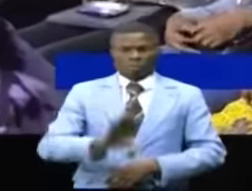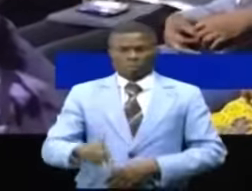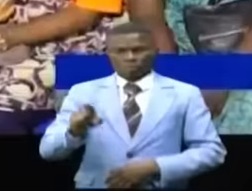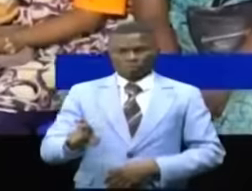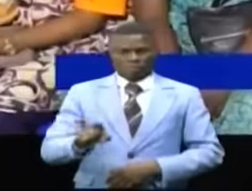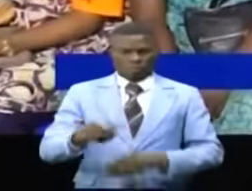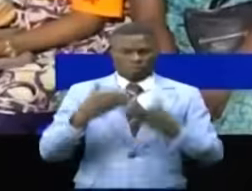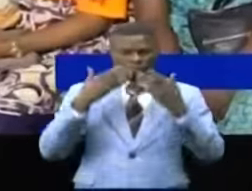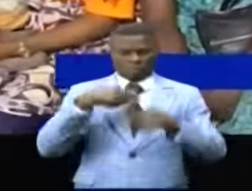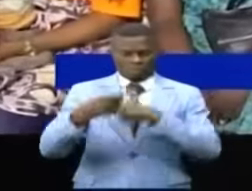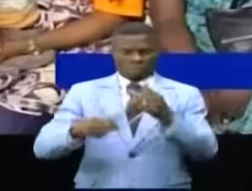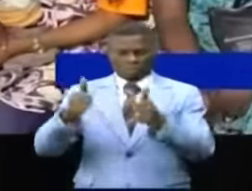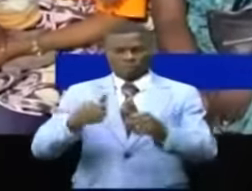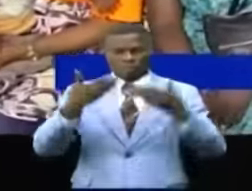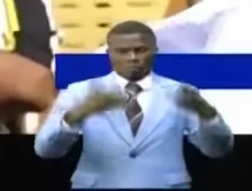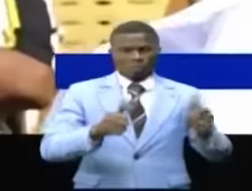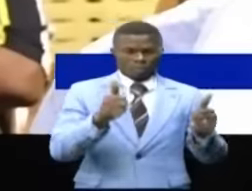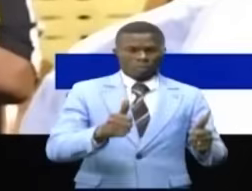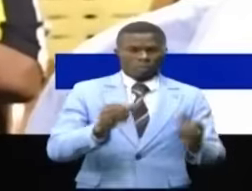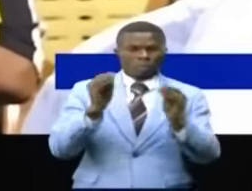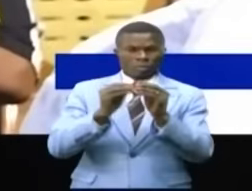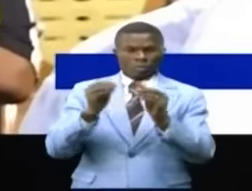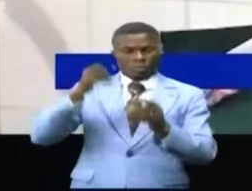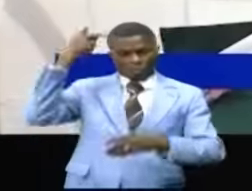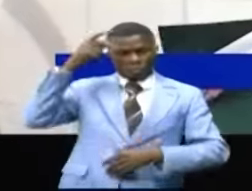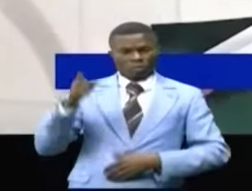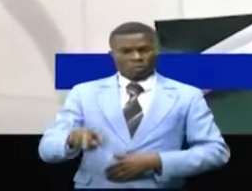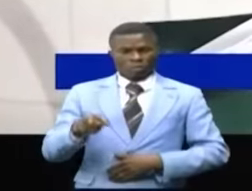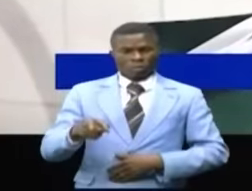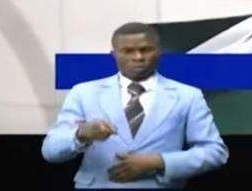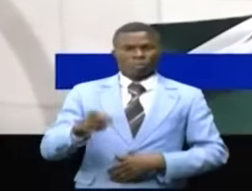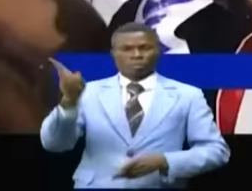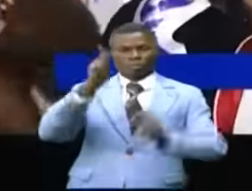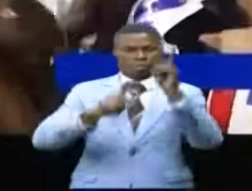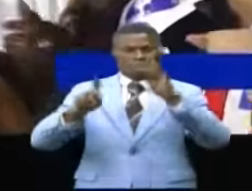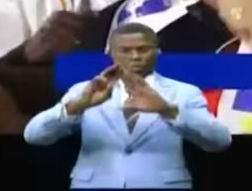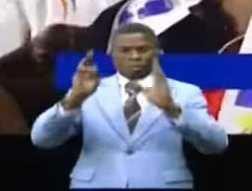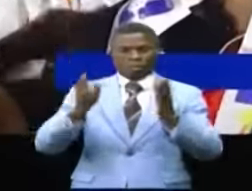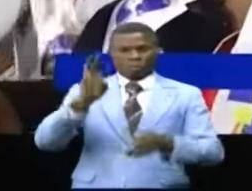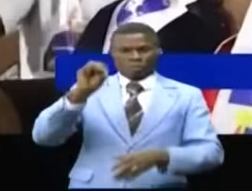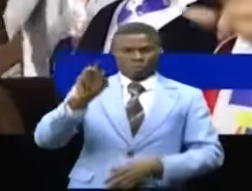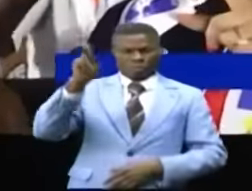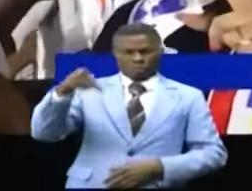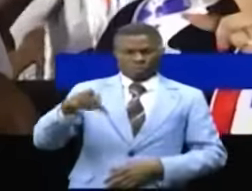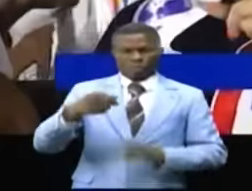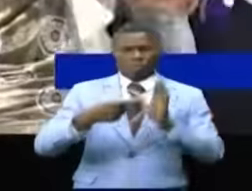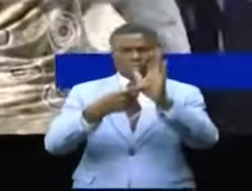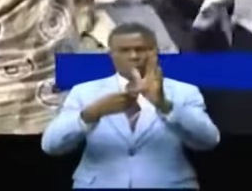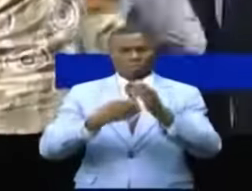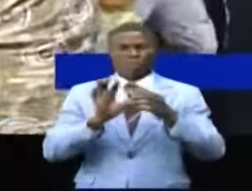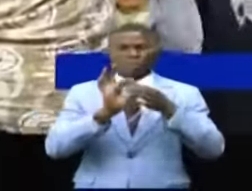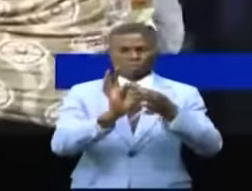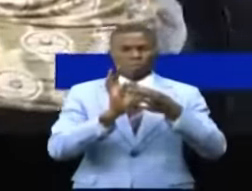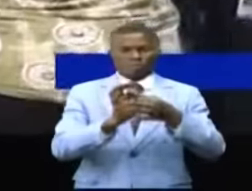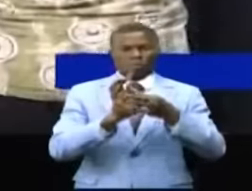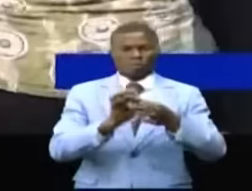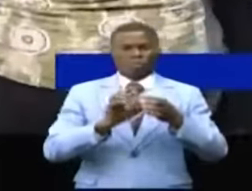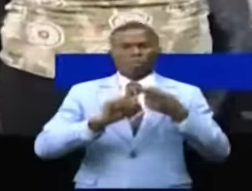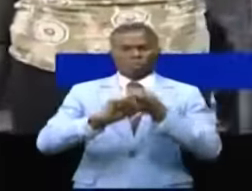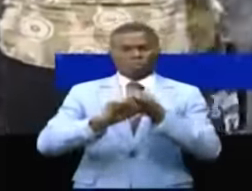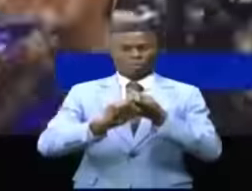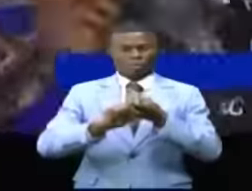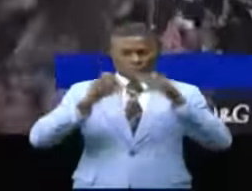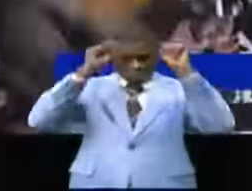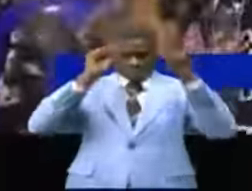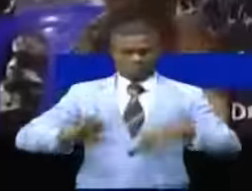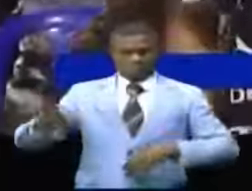finit bien, dit-on. Au cours de cette matinée politique, les militants de EMP ont manifesté leur attachement moral et loyauté au chef